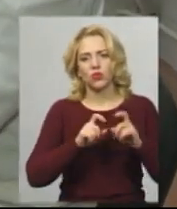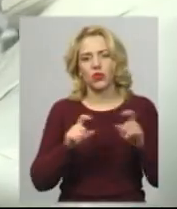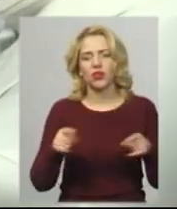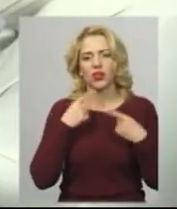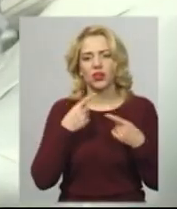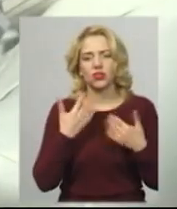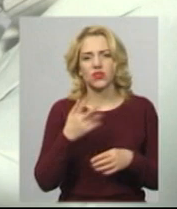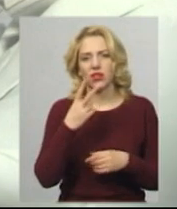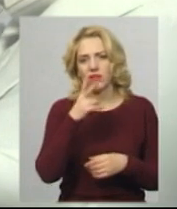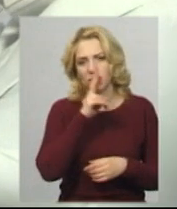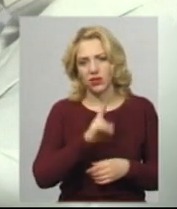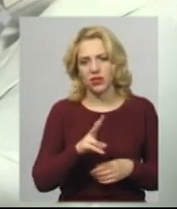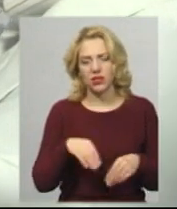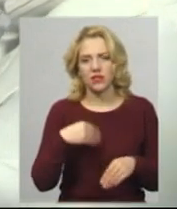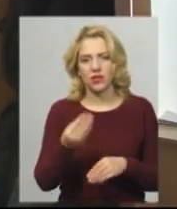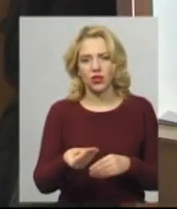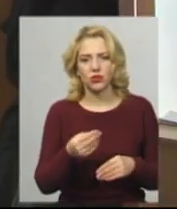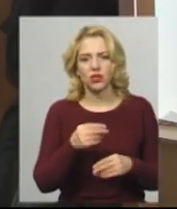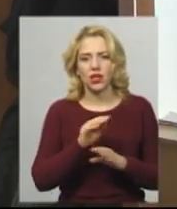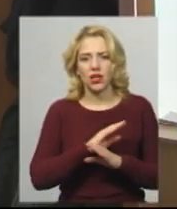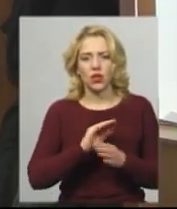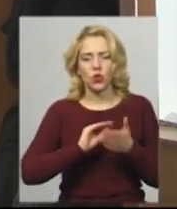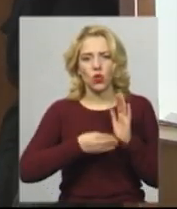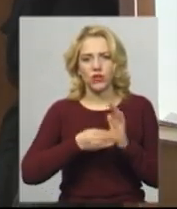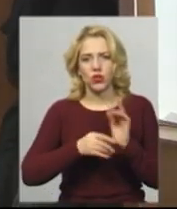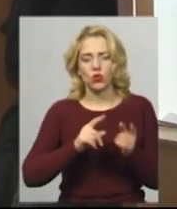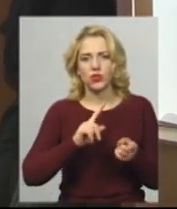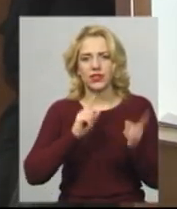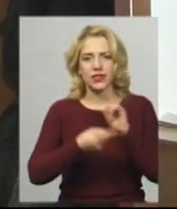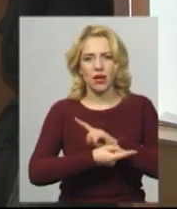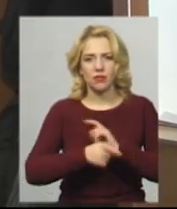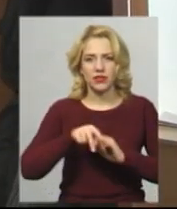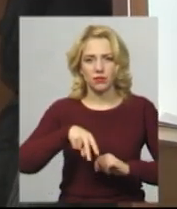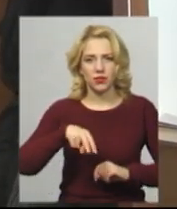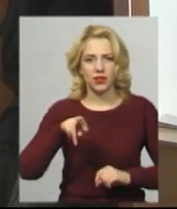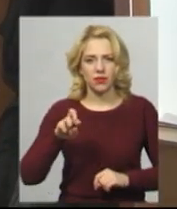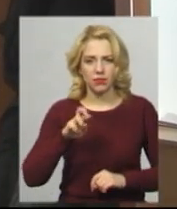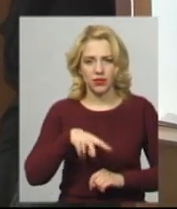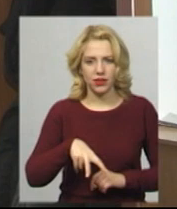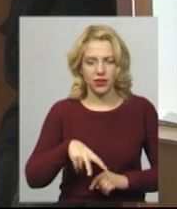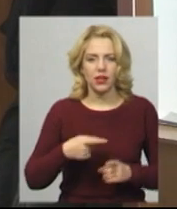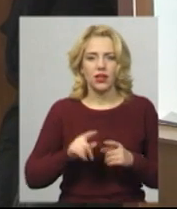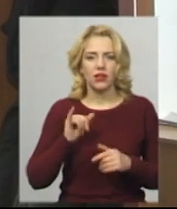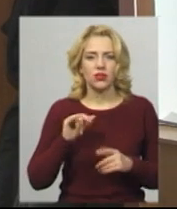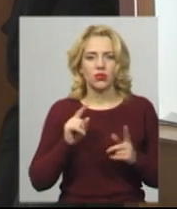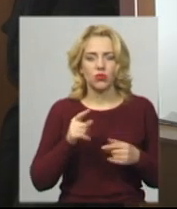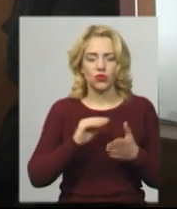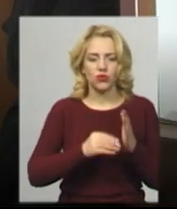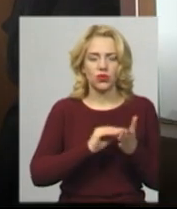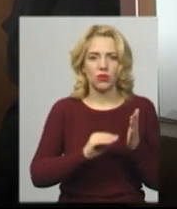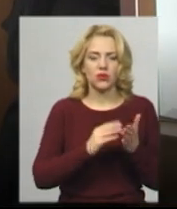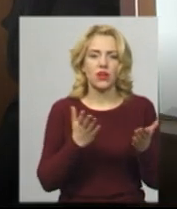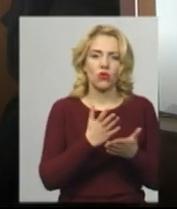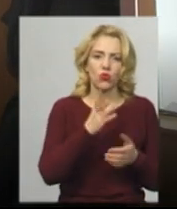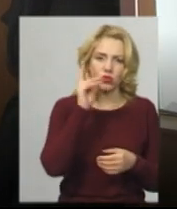каже, вже близько 2 місяці видають пацієнтам довідки замість листів непрацездатності. Довідці ми пишемо, що з якого по яке число